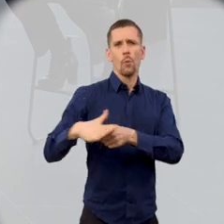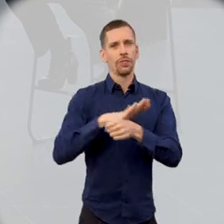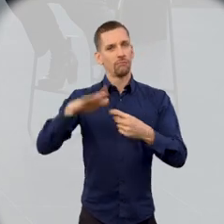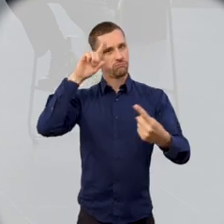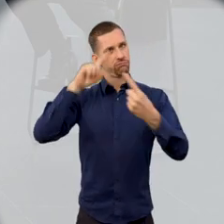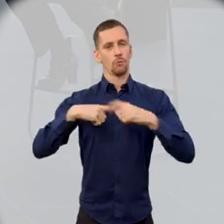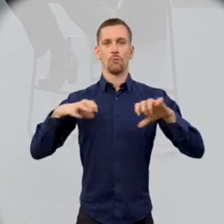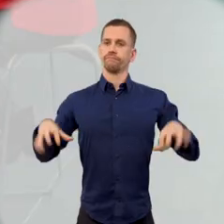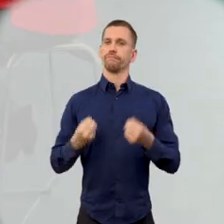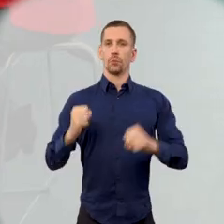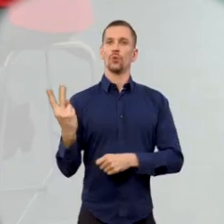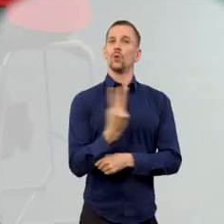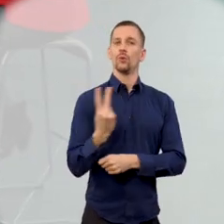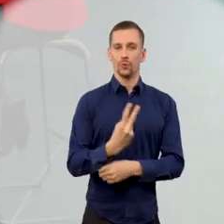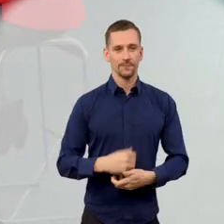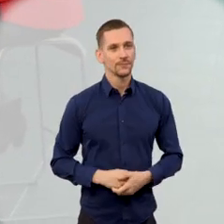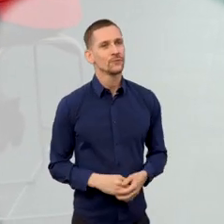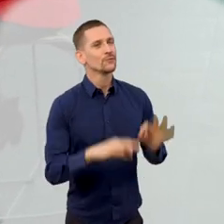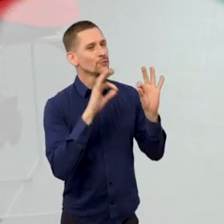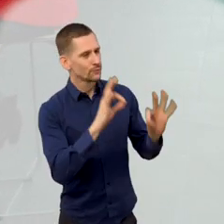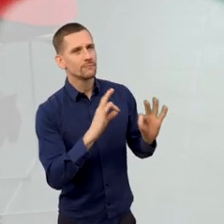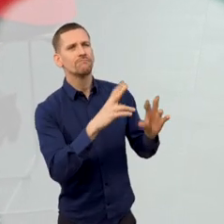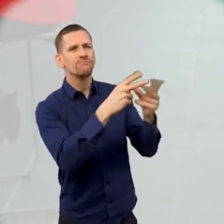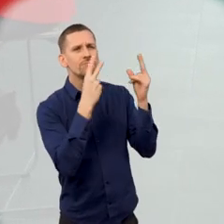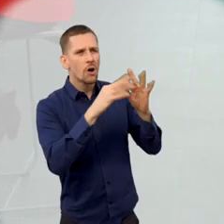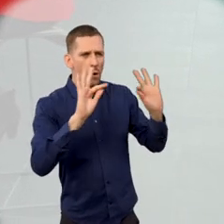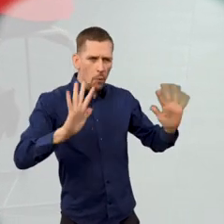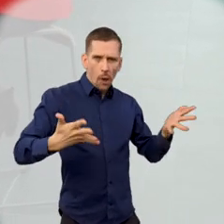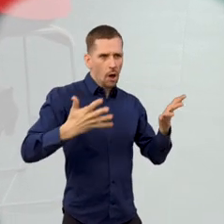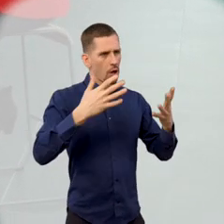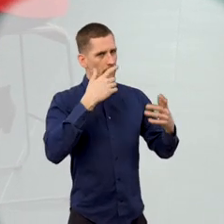sur les deux dimensions. Et vous parliez tout à l'heure de l'entrée en entreprise. Comment